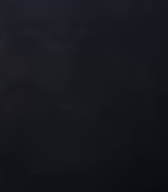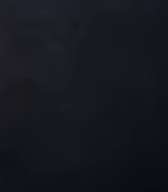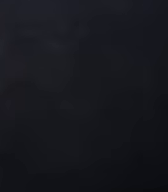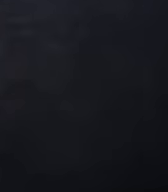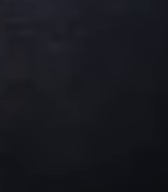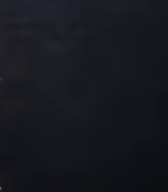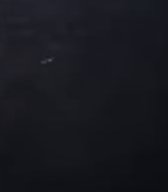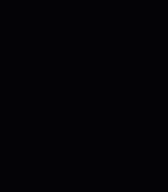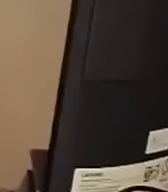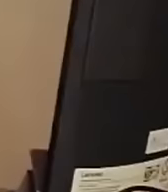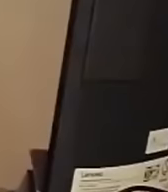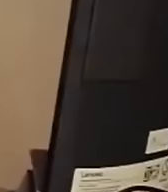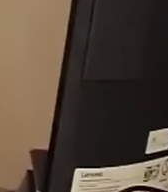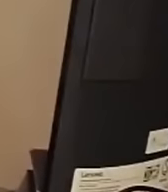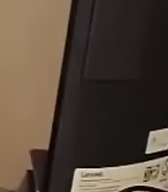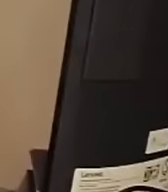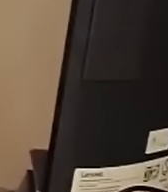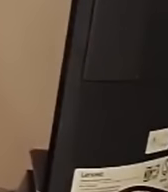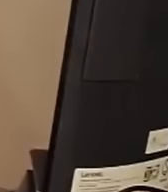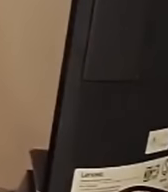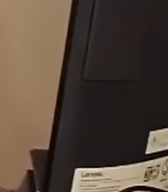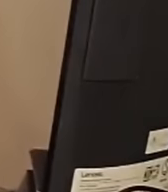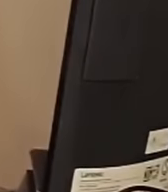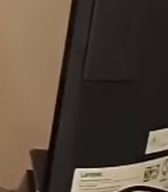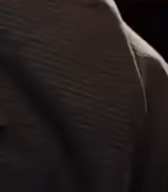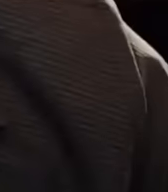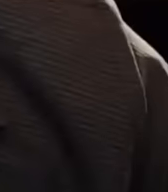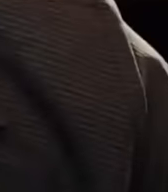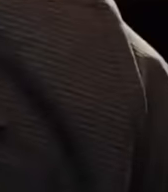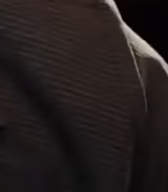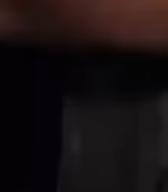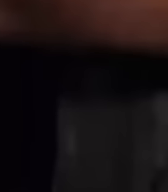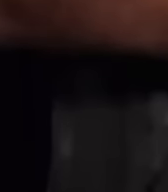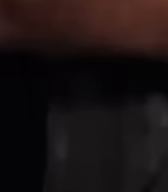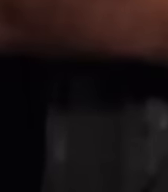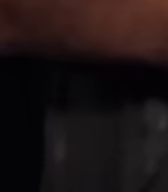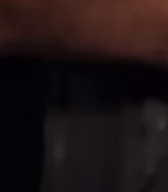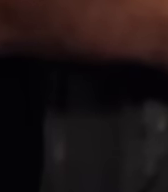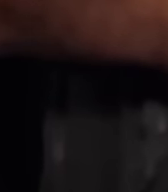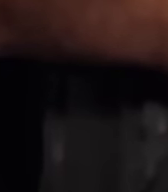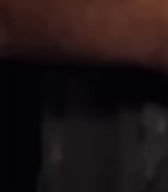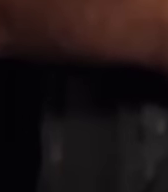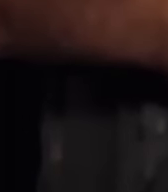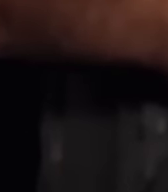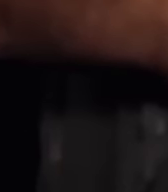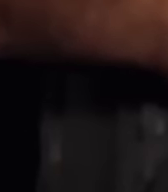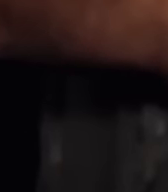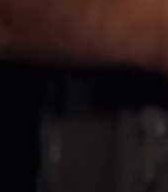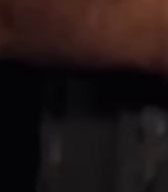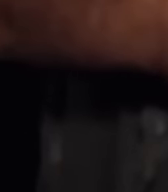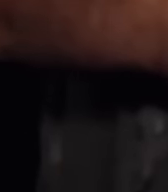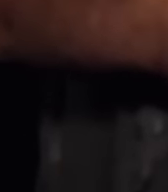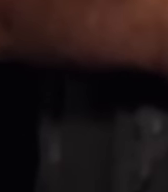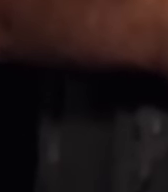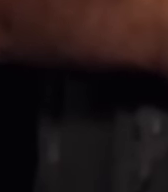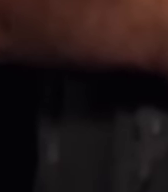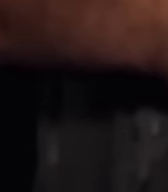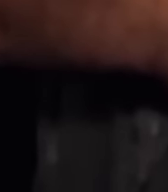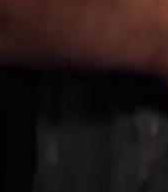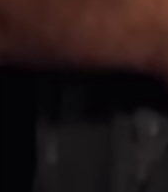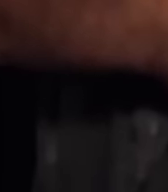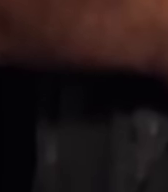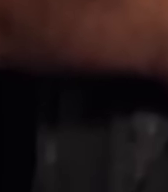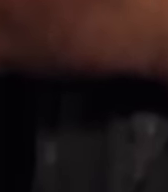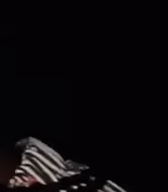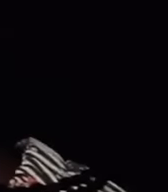End of story. End of corruption. One of them asked me that what kind of job are they going to